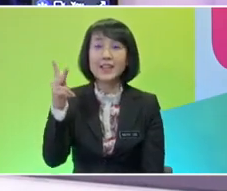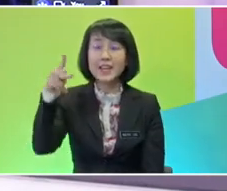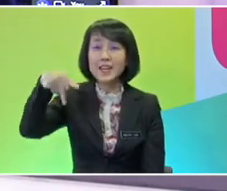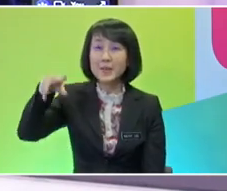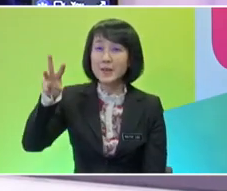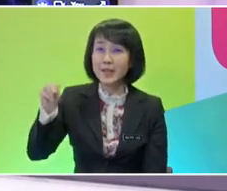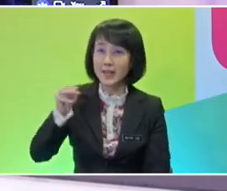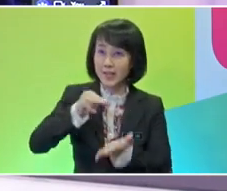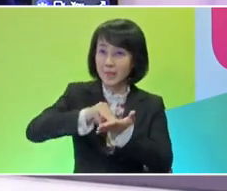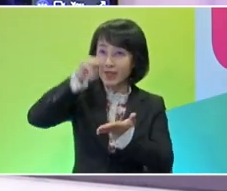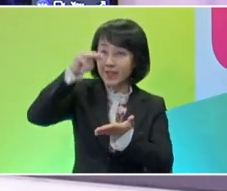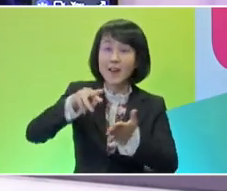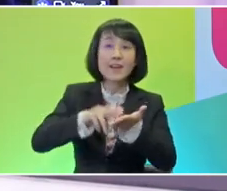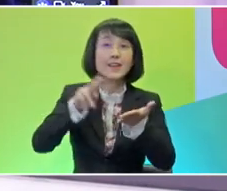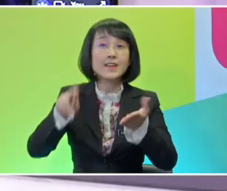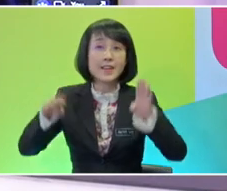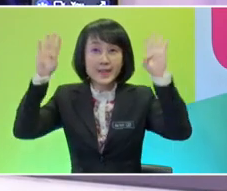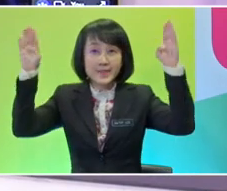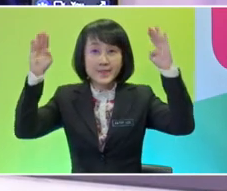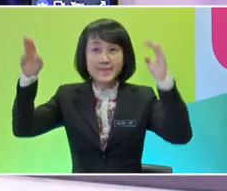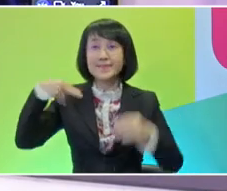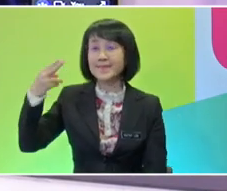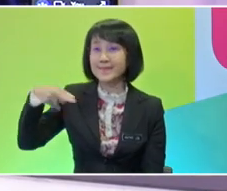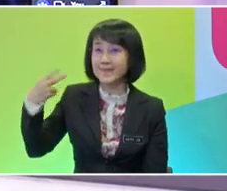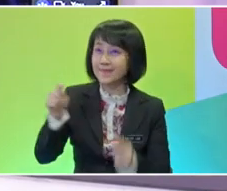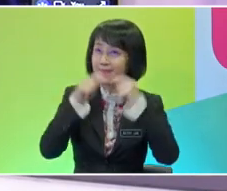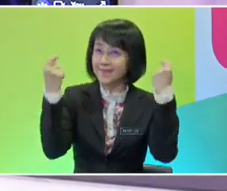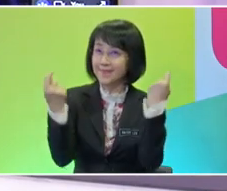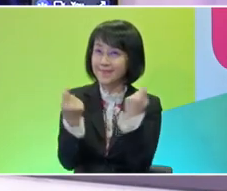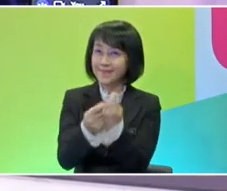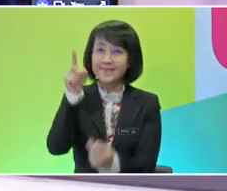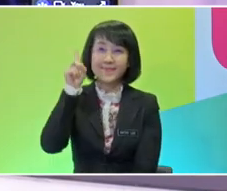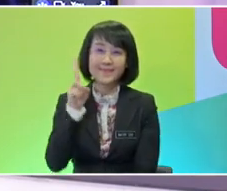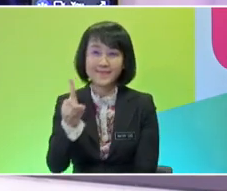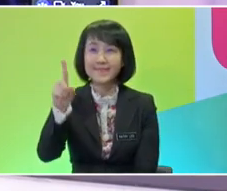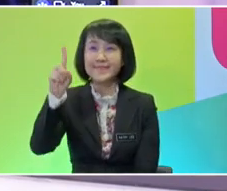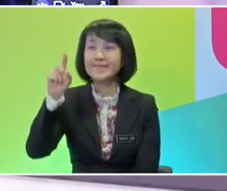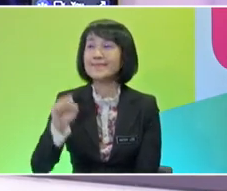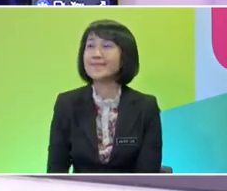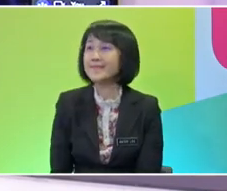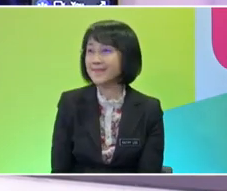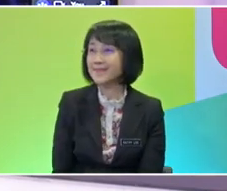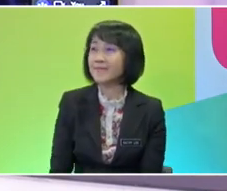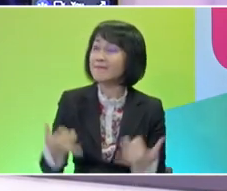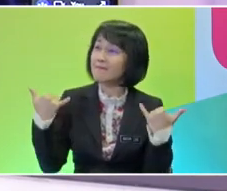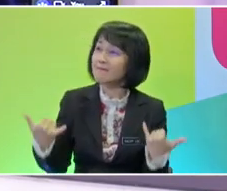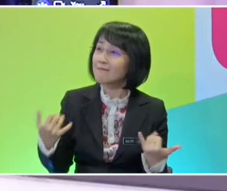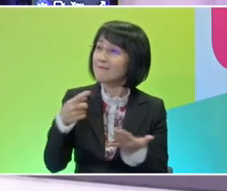slot menengah rendah dalam mata pelajaran sejarah tingkatan A1 untuk saya